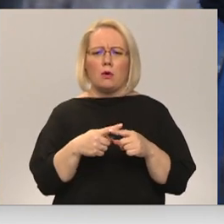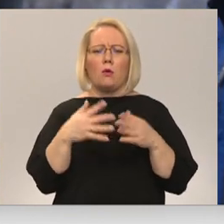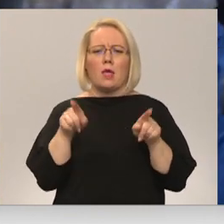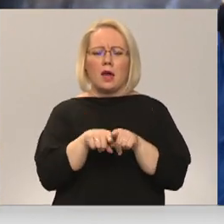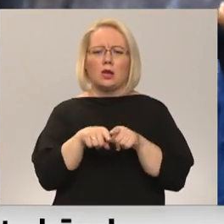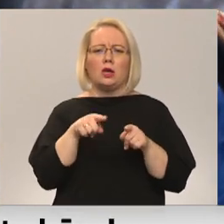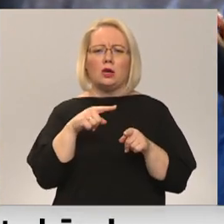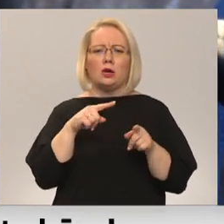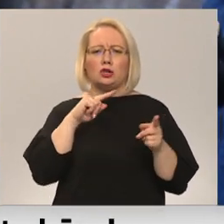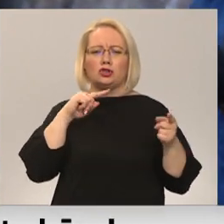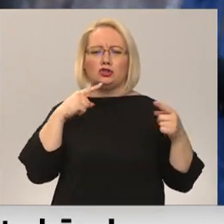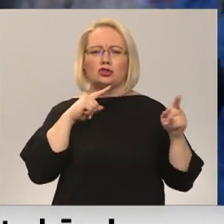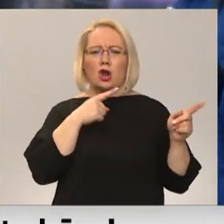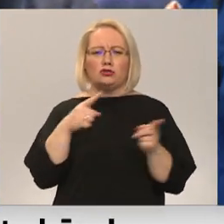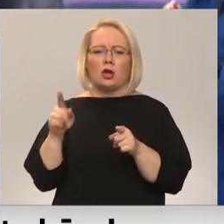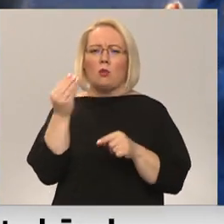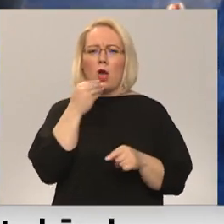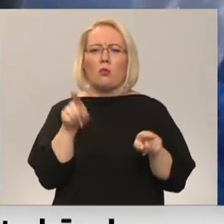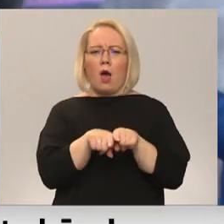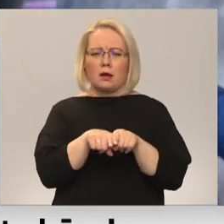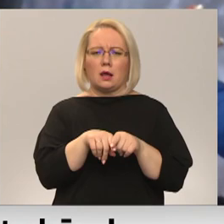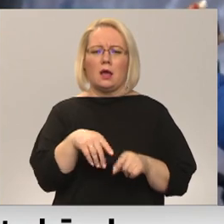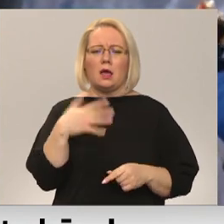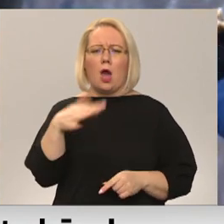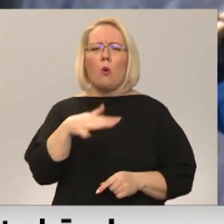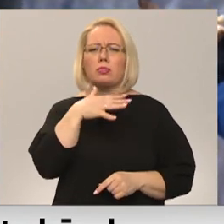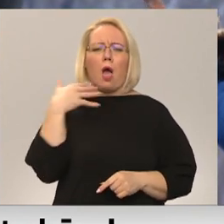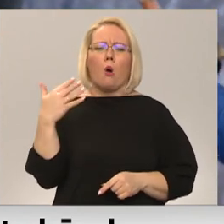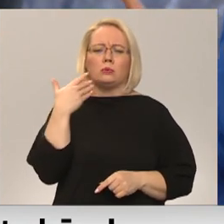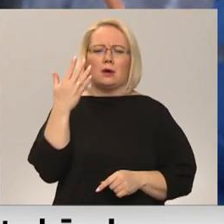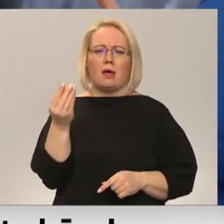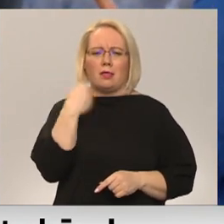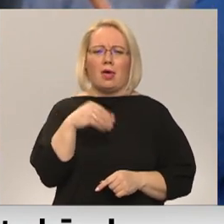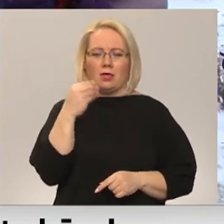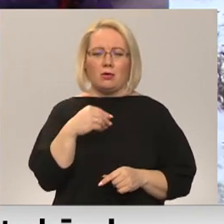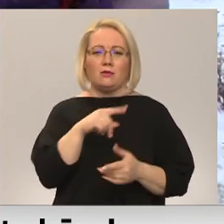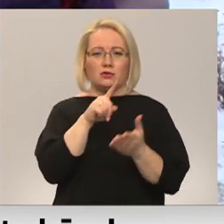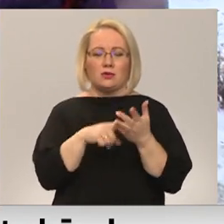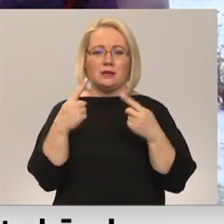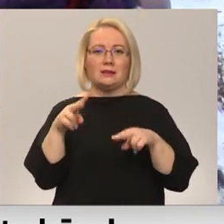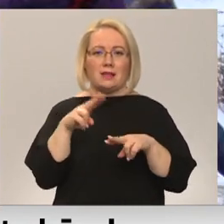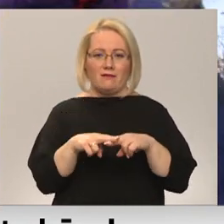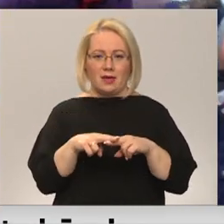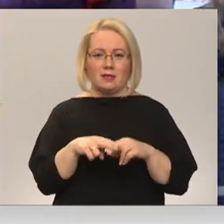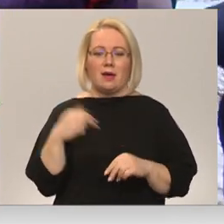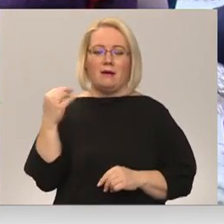edu kadu es. Jā? Jau daudz kad. Bet tas bija citā vietā, jā? Es